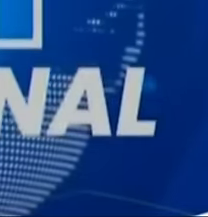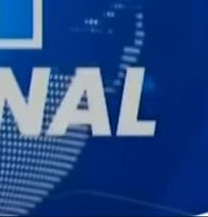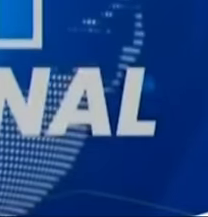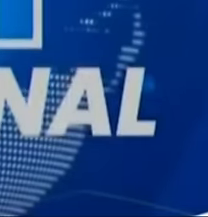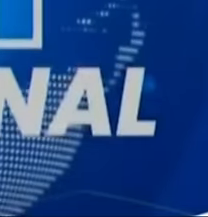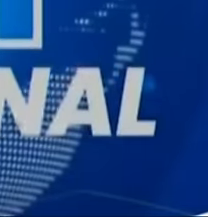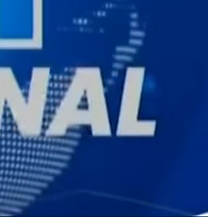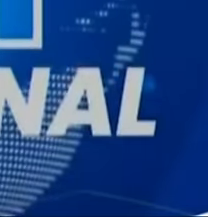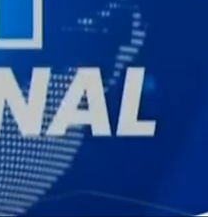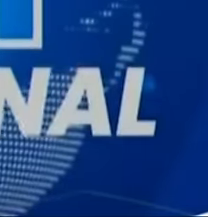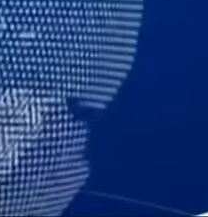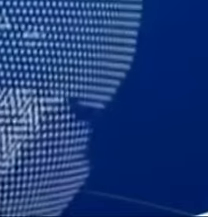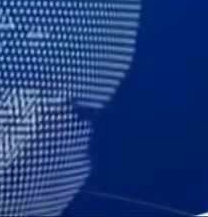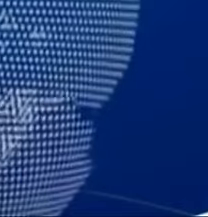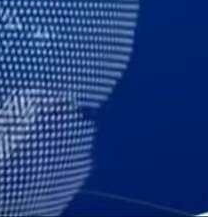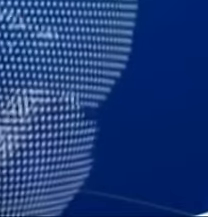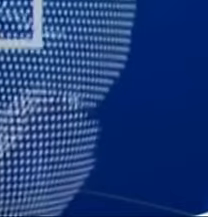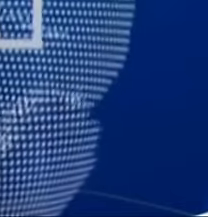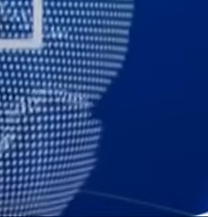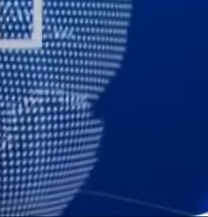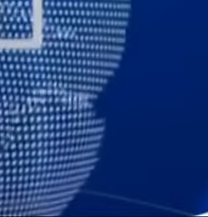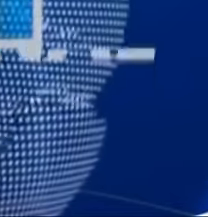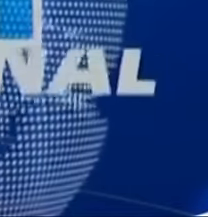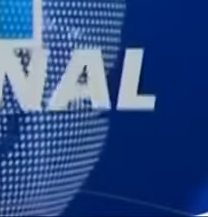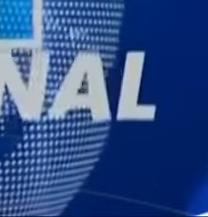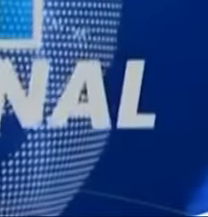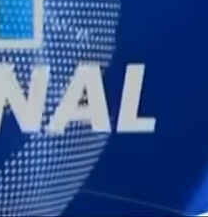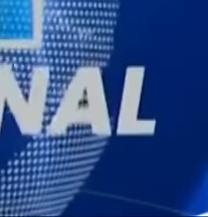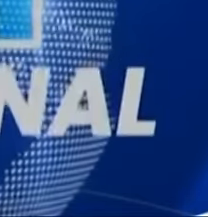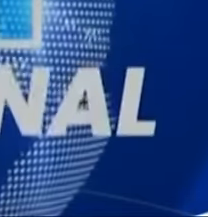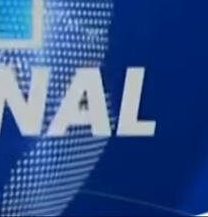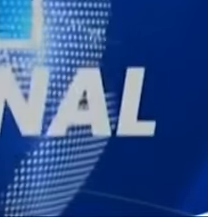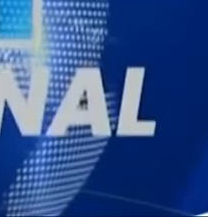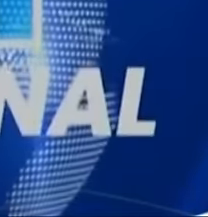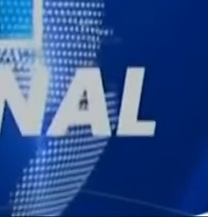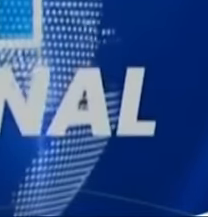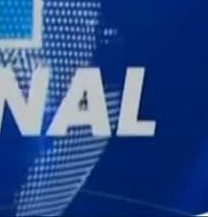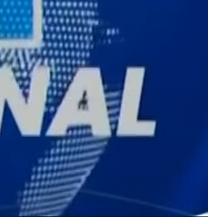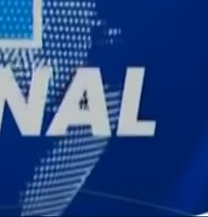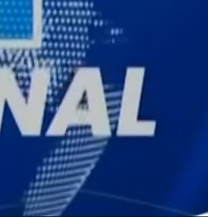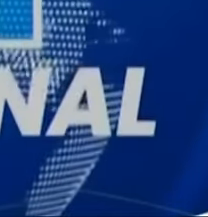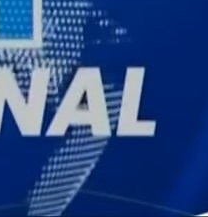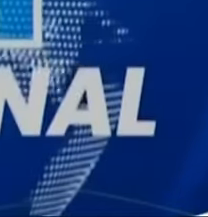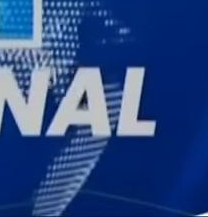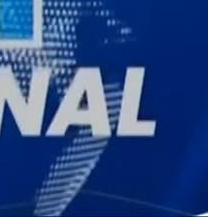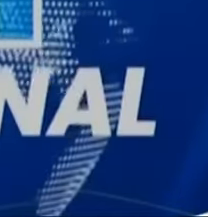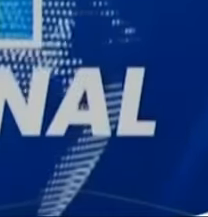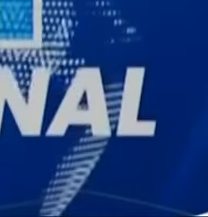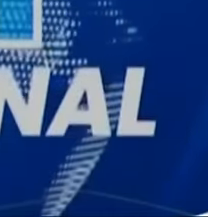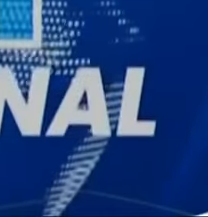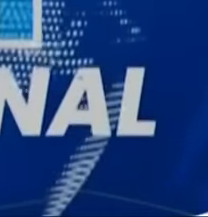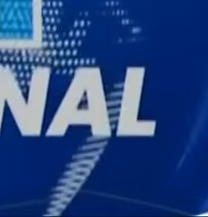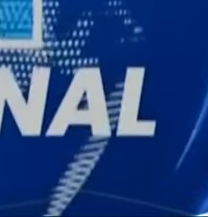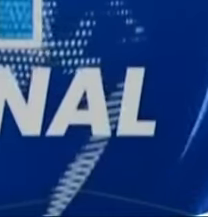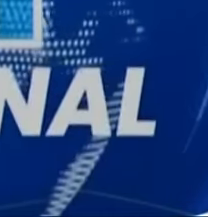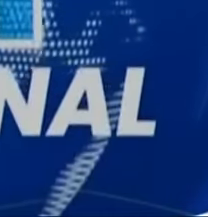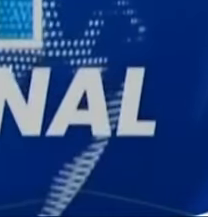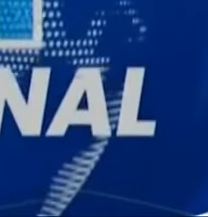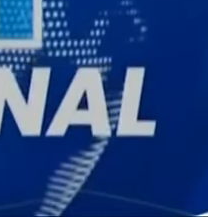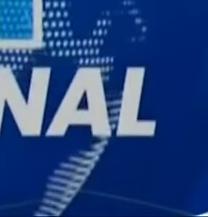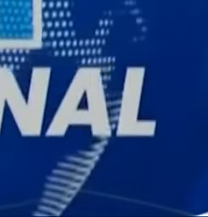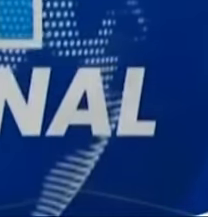prochaines éditions. Plus de 20 000 ménages des déplacés de guerre du Nord Kivu viennent de bénéficier d'un important